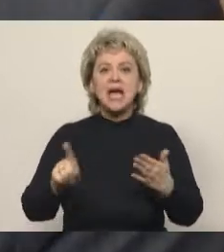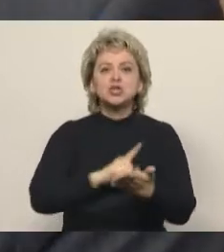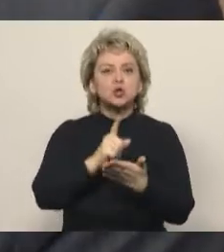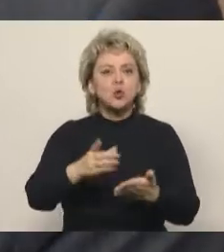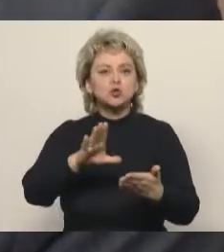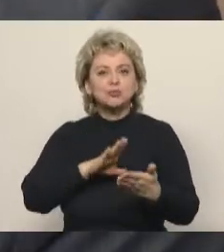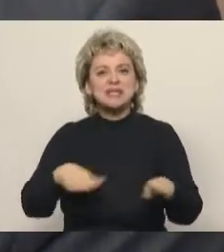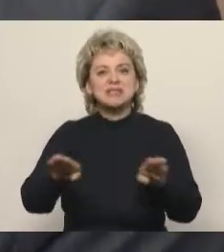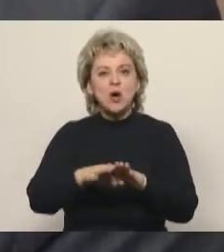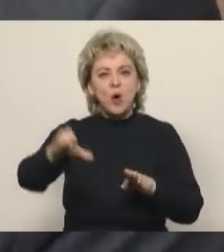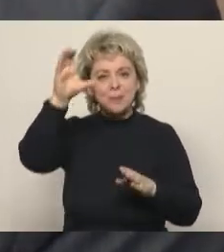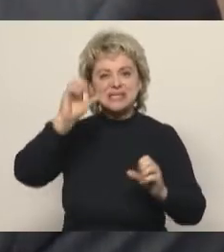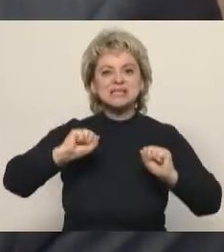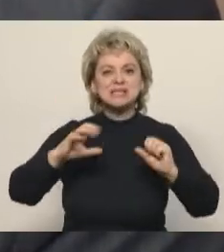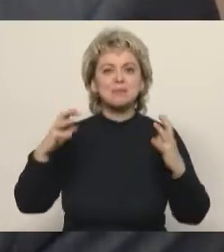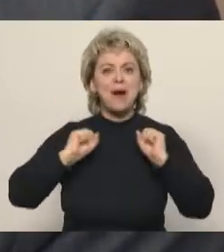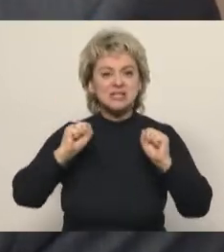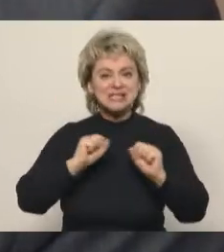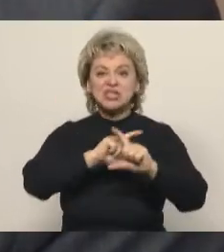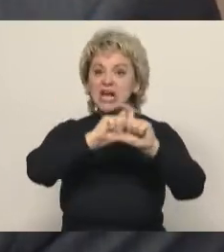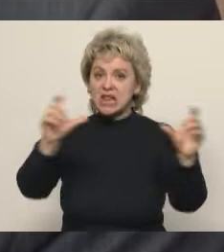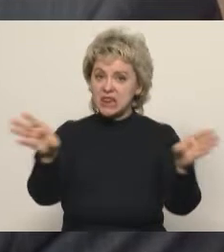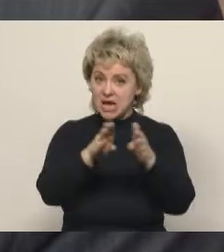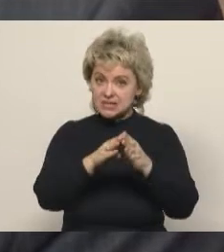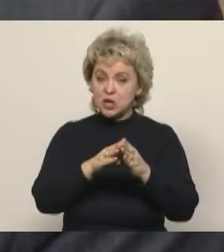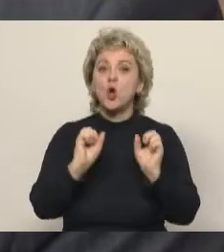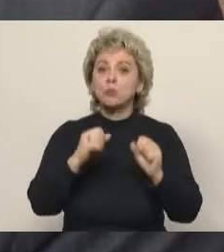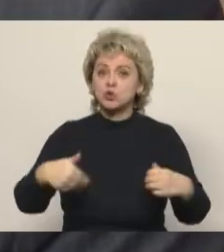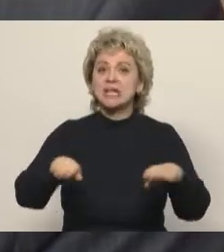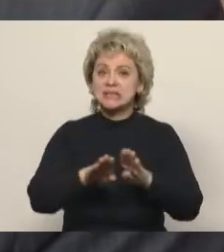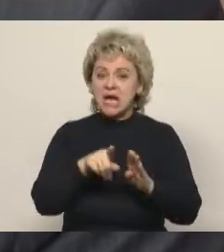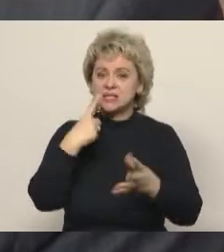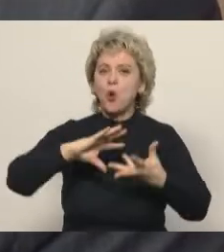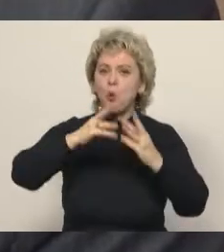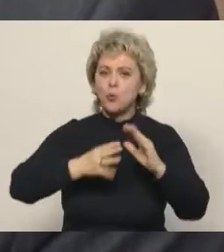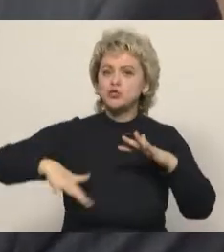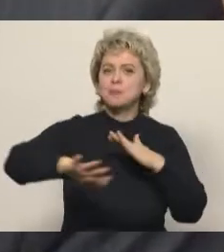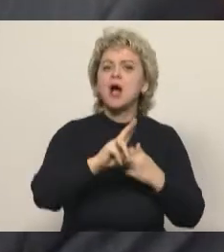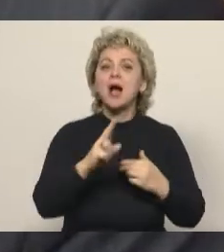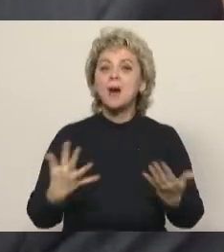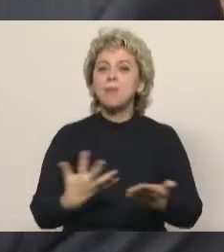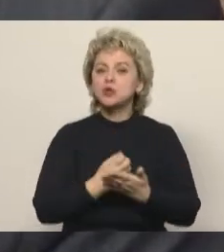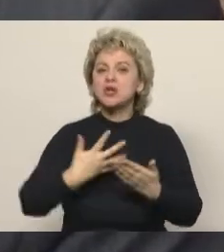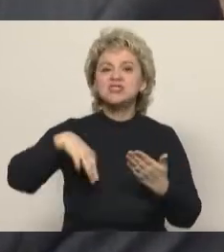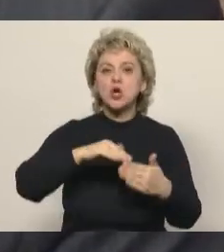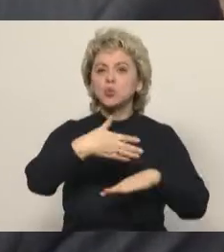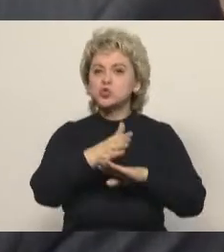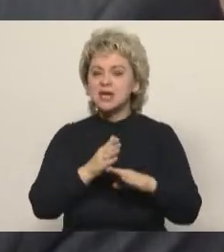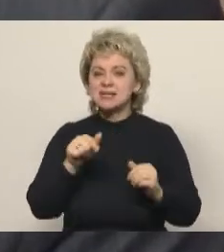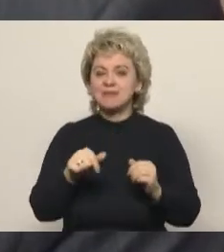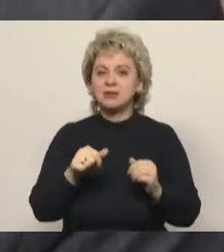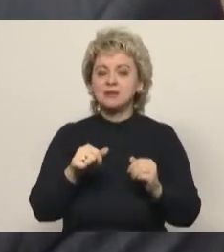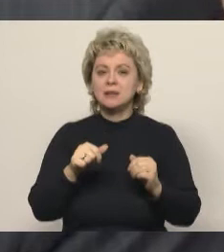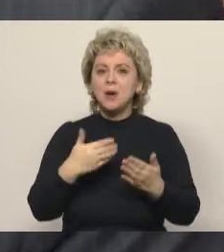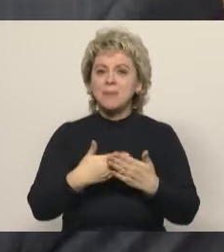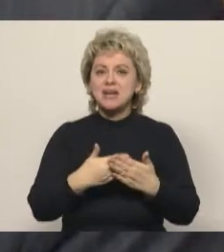такой образовательно-спортивный кластер. Да, можно так сказать. Общая площадь какая получается всех участков? Порядка